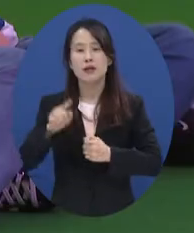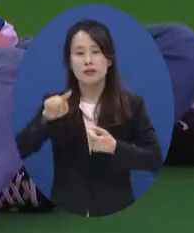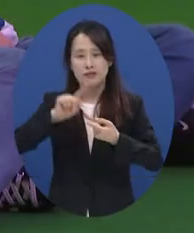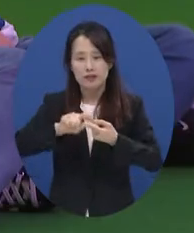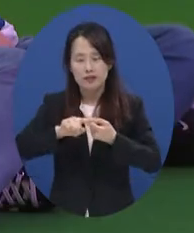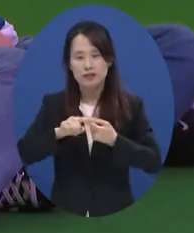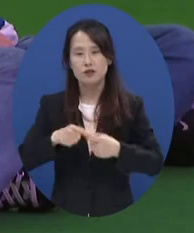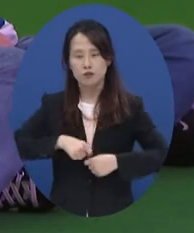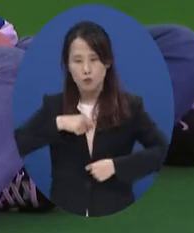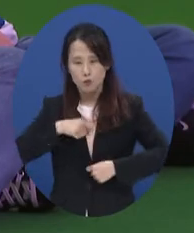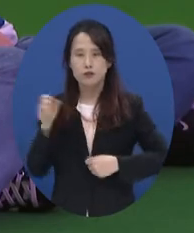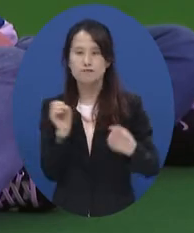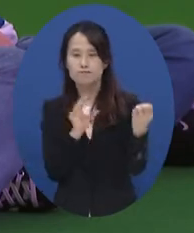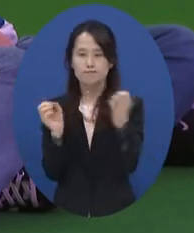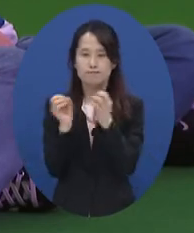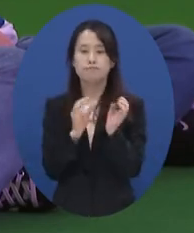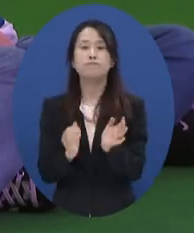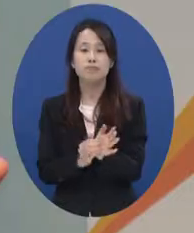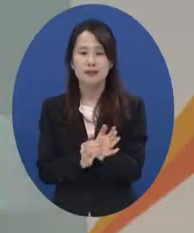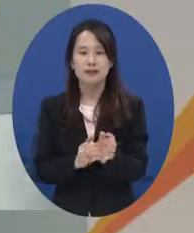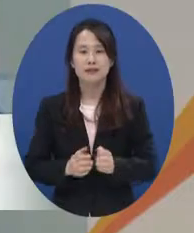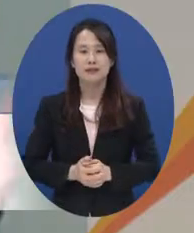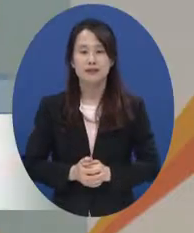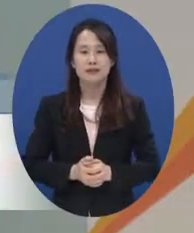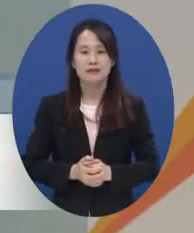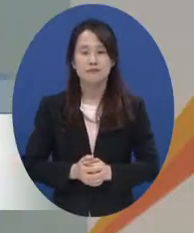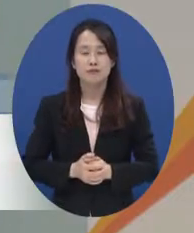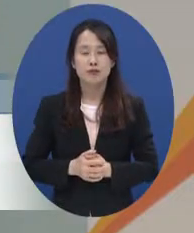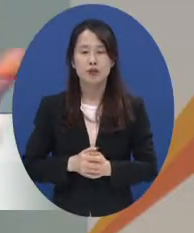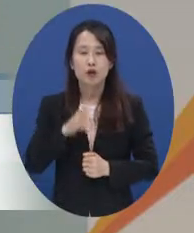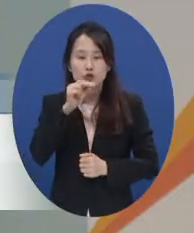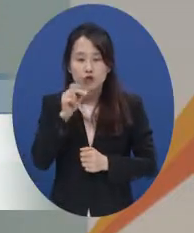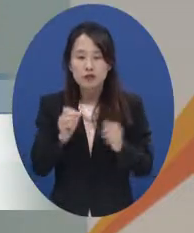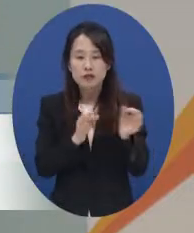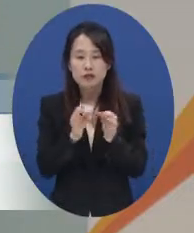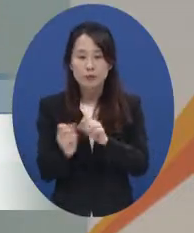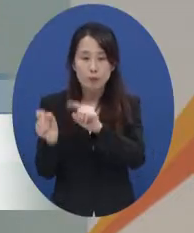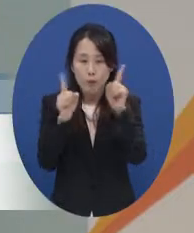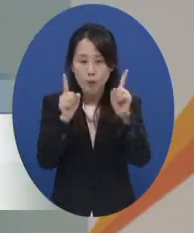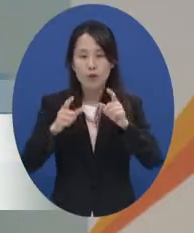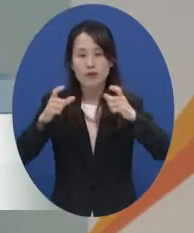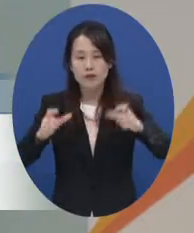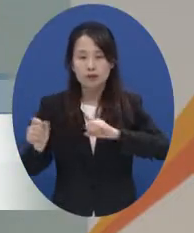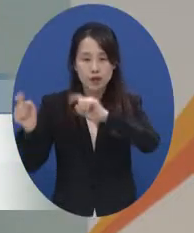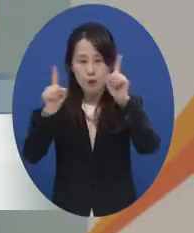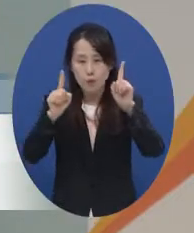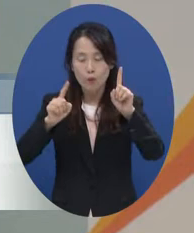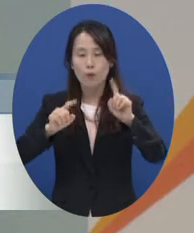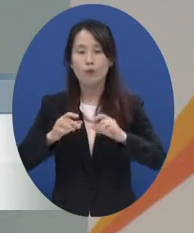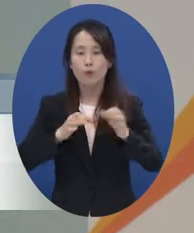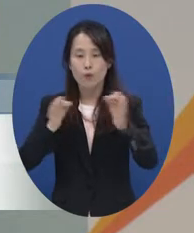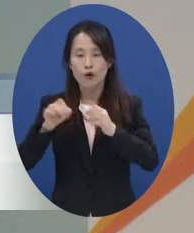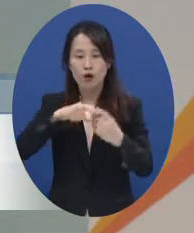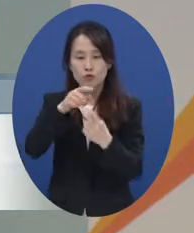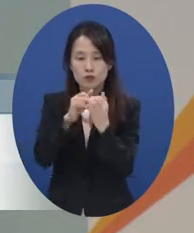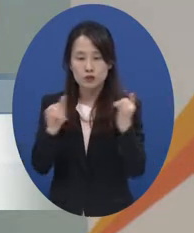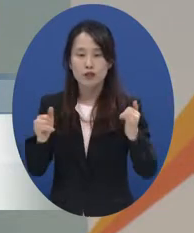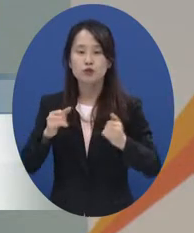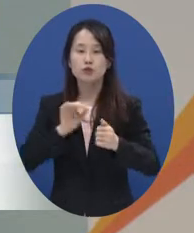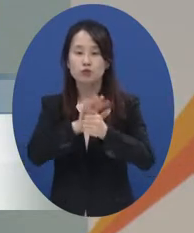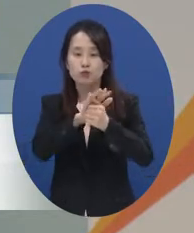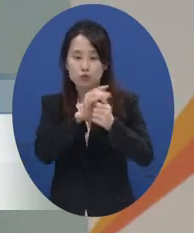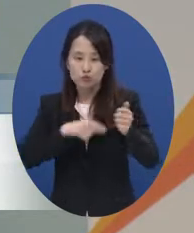이야기를 허심탄회하게 나눴습니다. 골목도 살고 지역도 살고 또 자영업자들도 좀 혜택을 누릴 수 있게 하자고